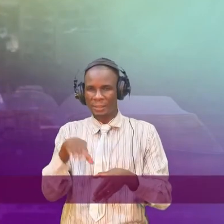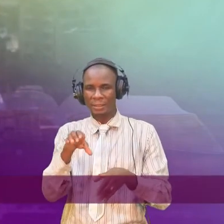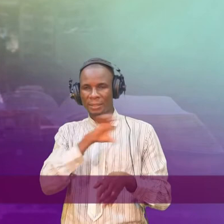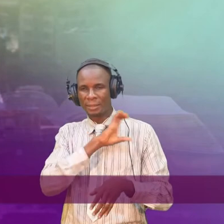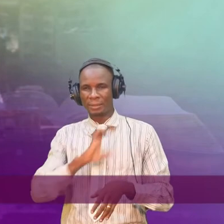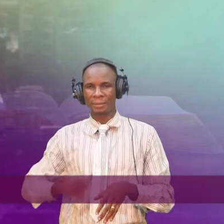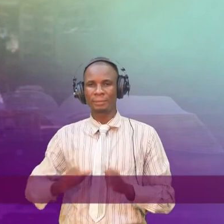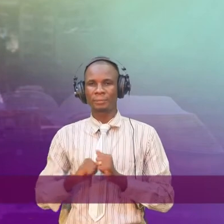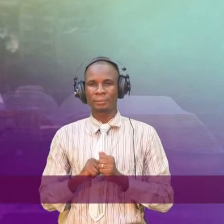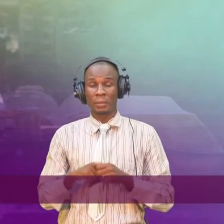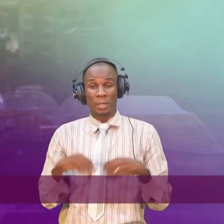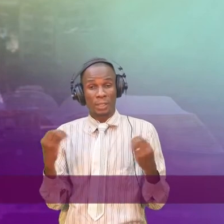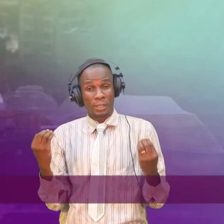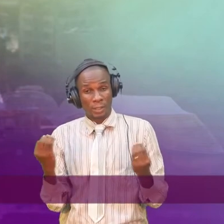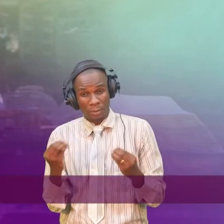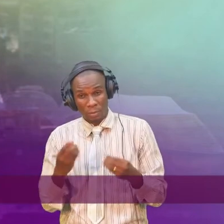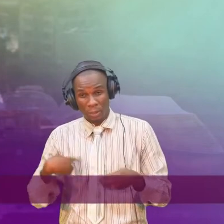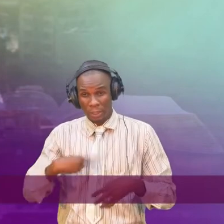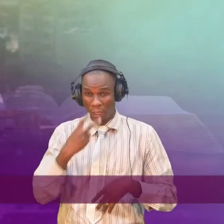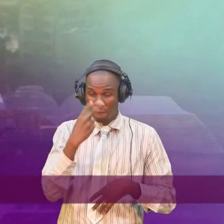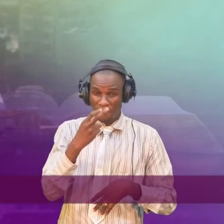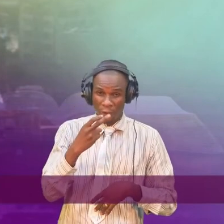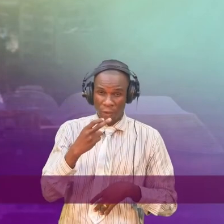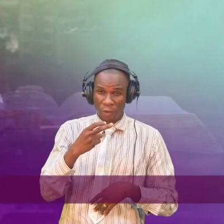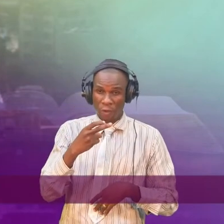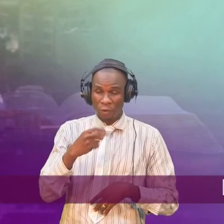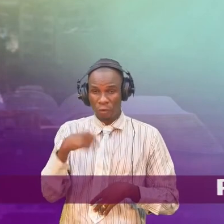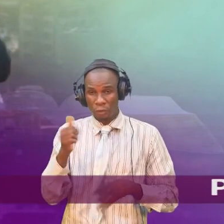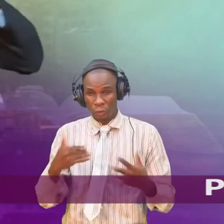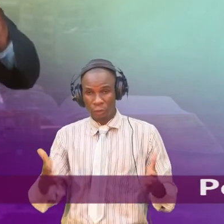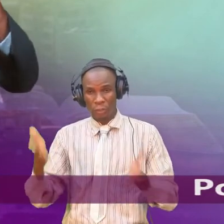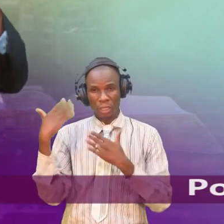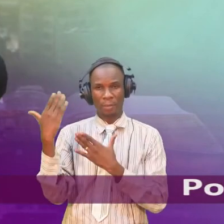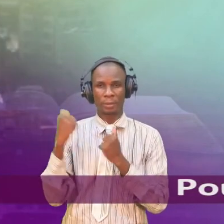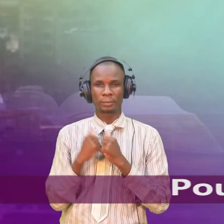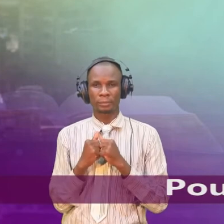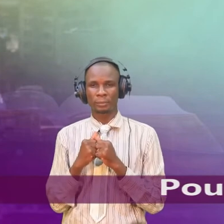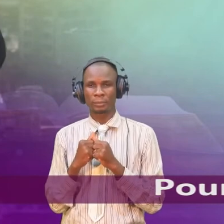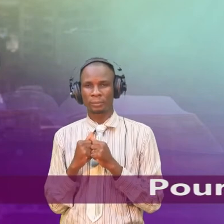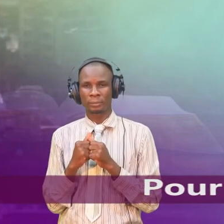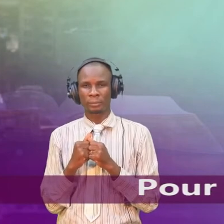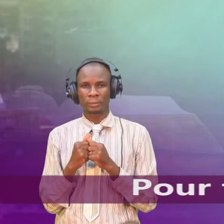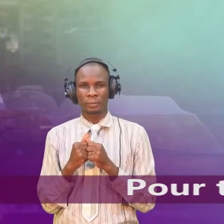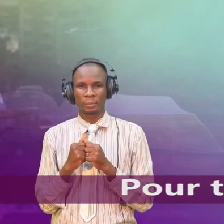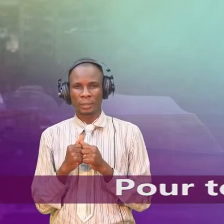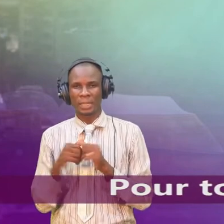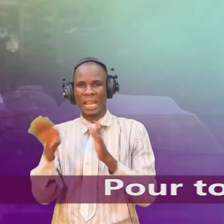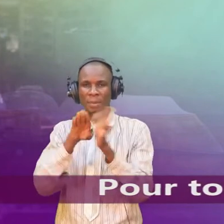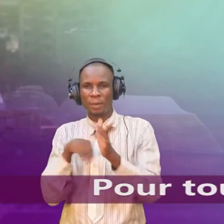ili iweze kutuonyesha kazi Yesu aliyotenda. Biblia inasema kwa damu